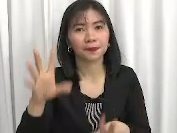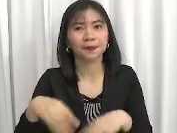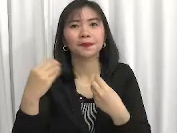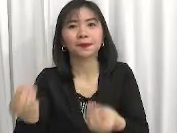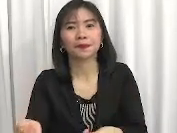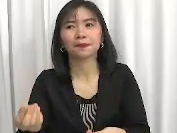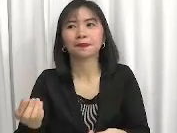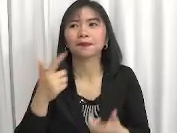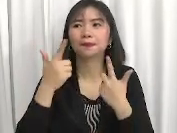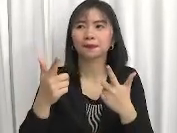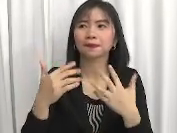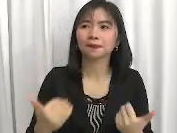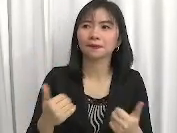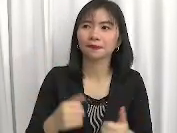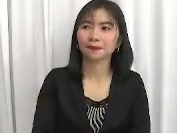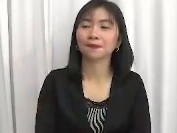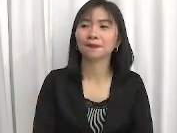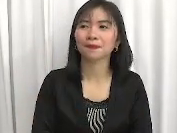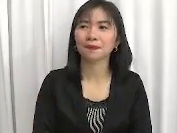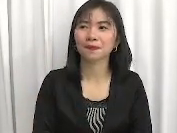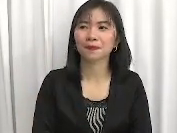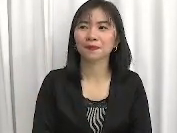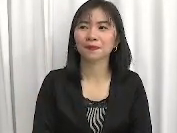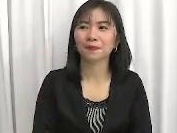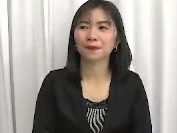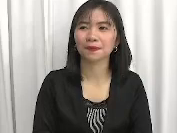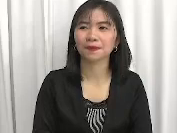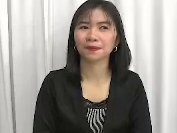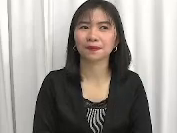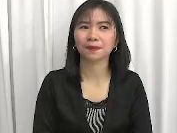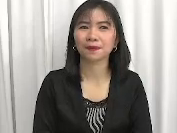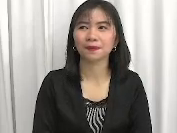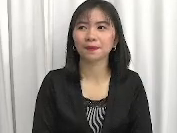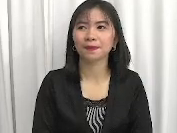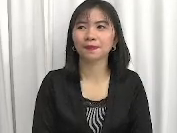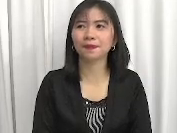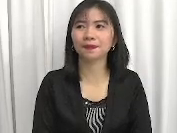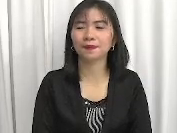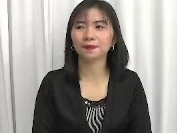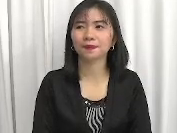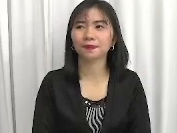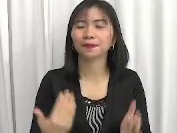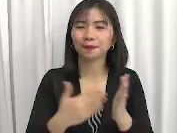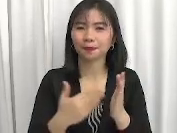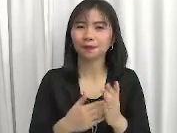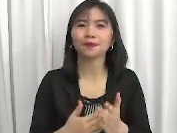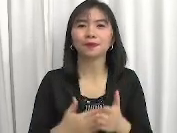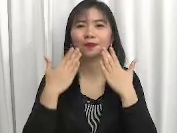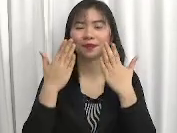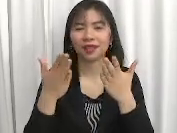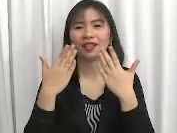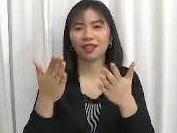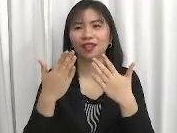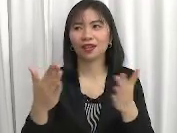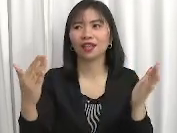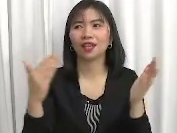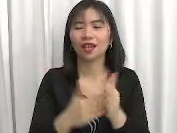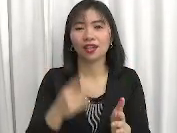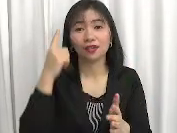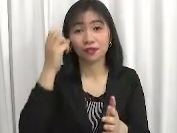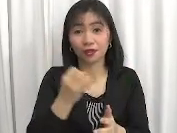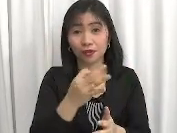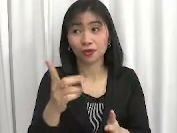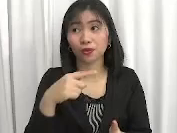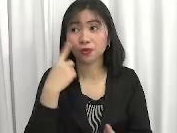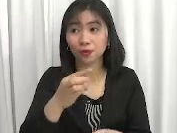po. Amen. So unahin natin si Sister Marinelli. Maraming salamat po sa lahat ng